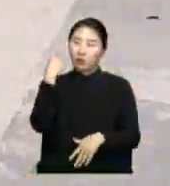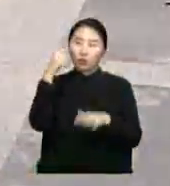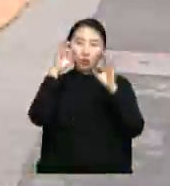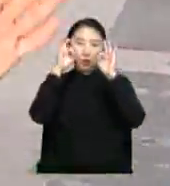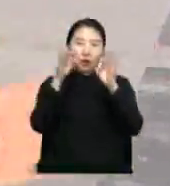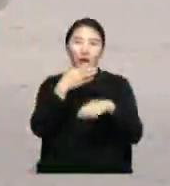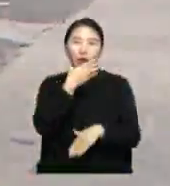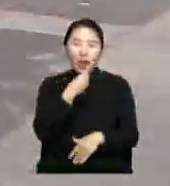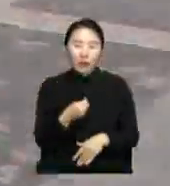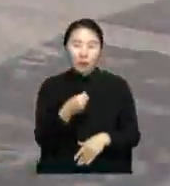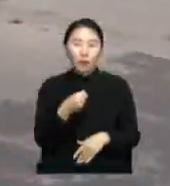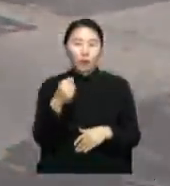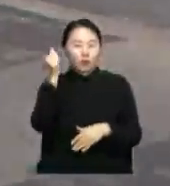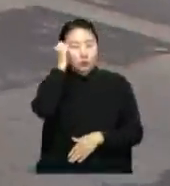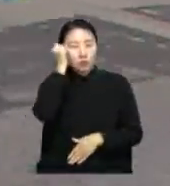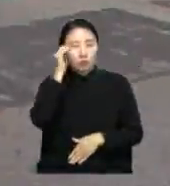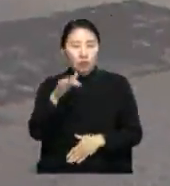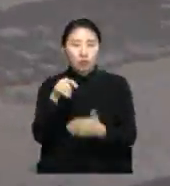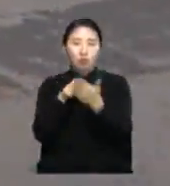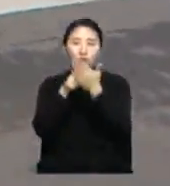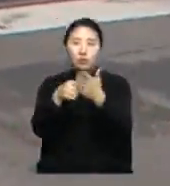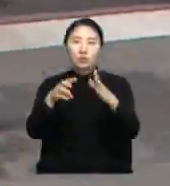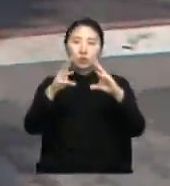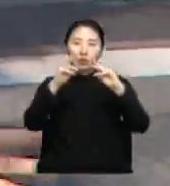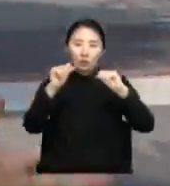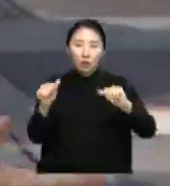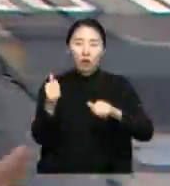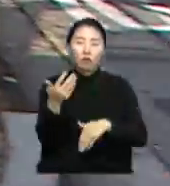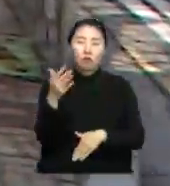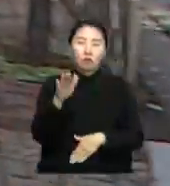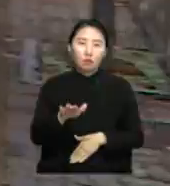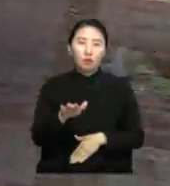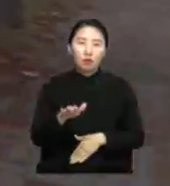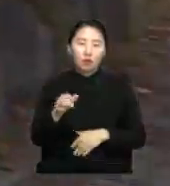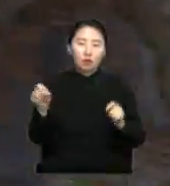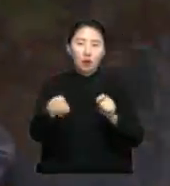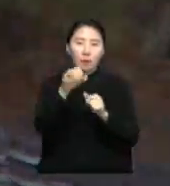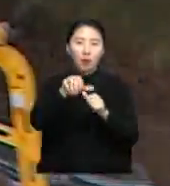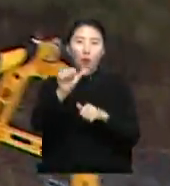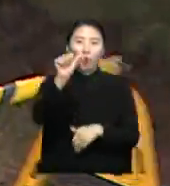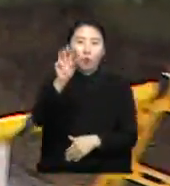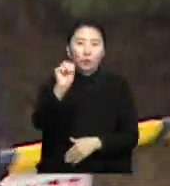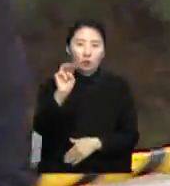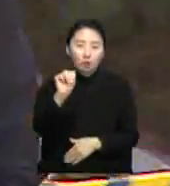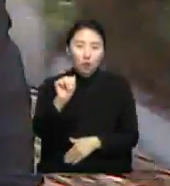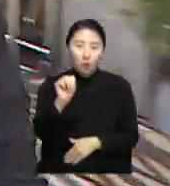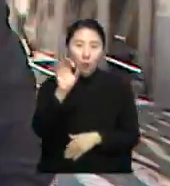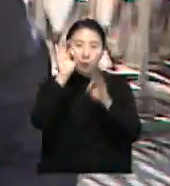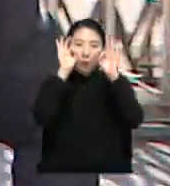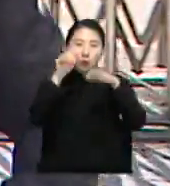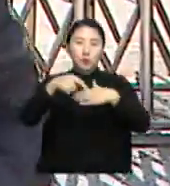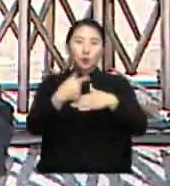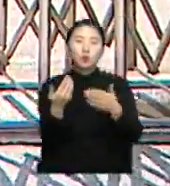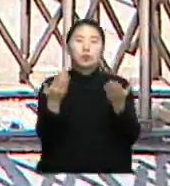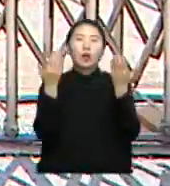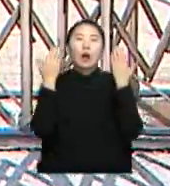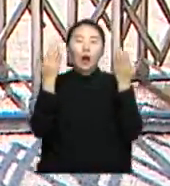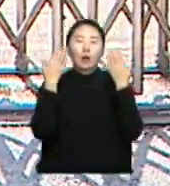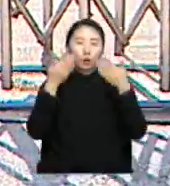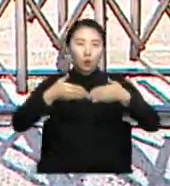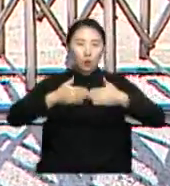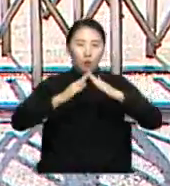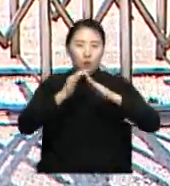이곳이 행복 기숙사가 추진되고 있는 부지입니다. 그런데 이 부지 바로 앞, 5m 앞에는 보시는 것처럼 초등학교가 위치해